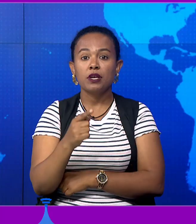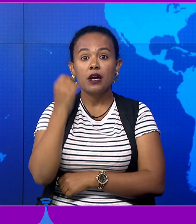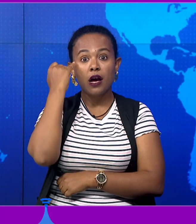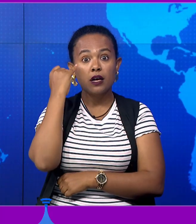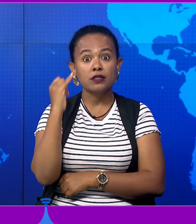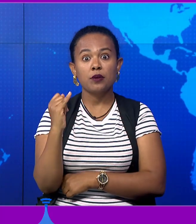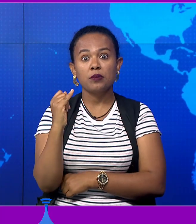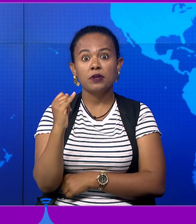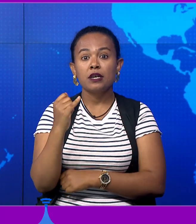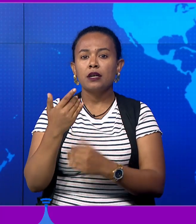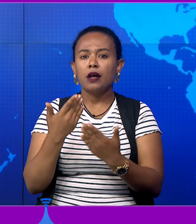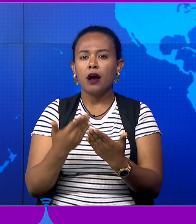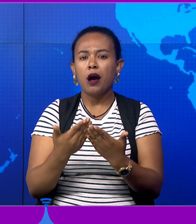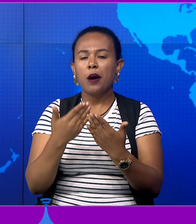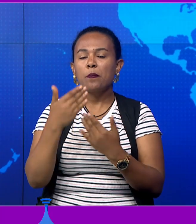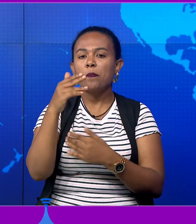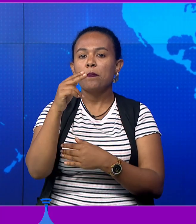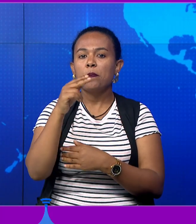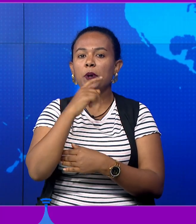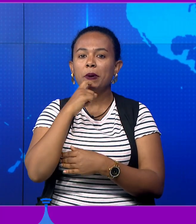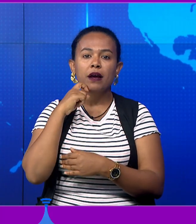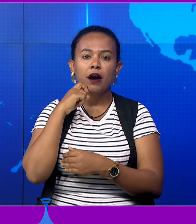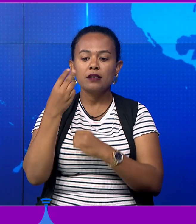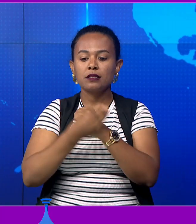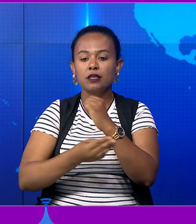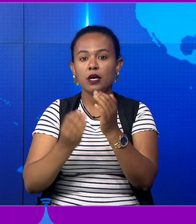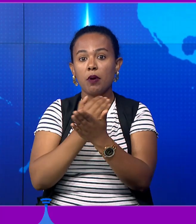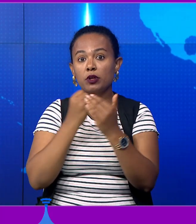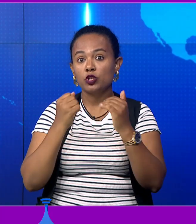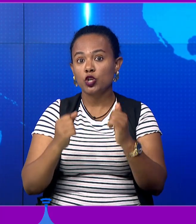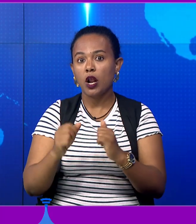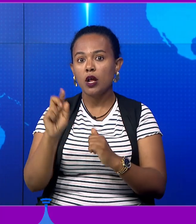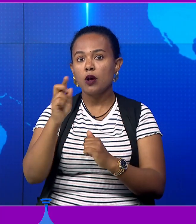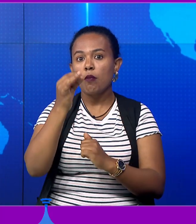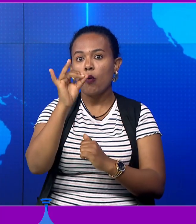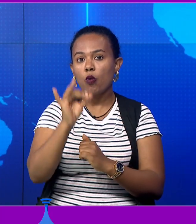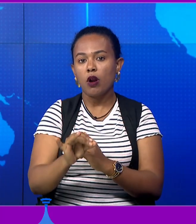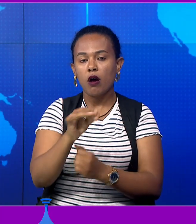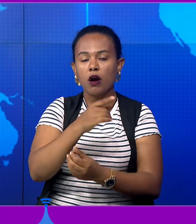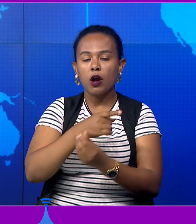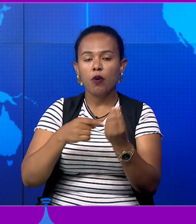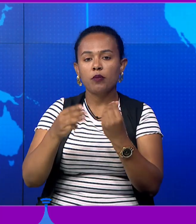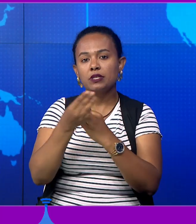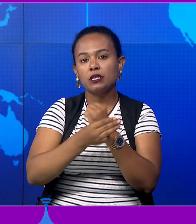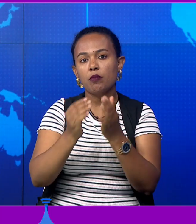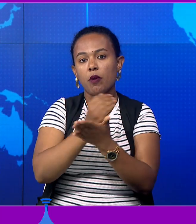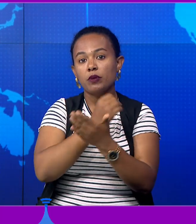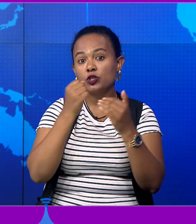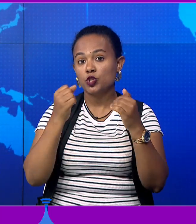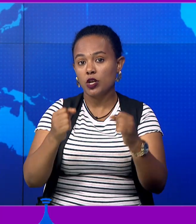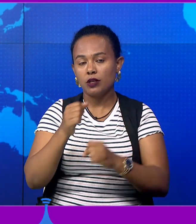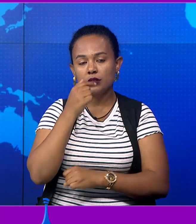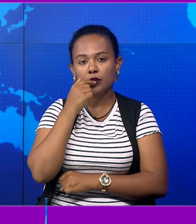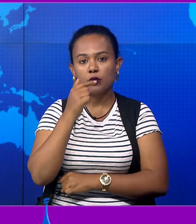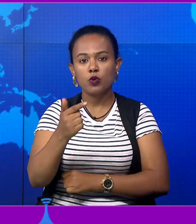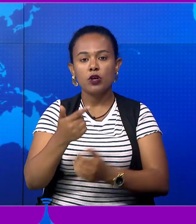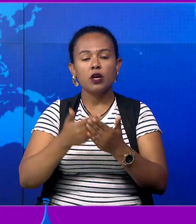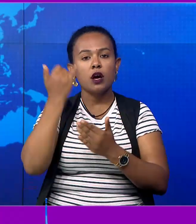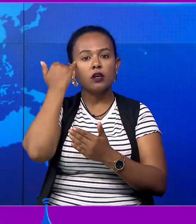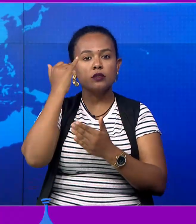ሀሳብ፣ ለካ በበጋ ስንዴ ማምረት ይቻላል፣ ለካ በቆላ አካባቢ ስንዴ ማምረት ይቻላል ተብሎ ይሄ